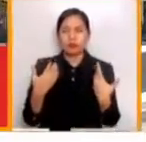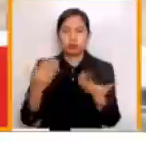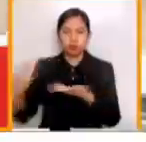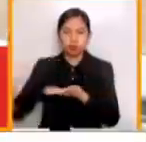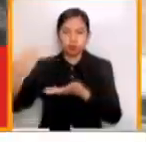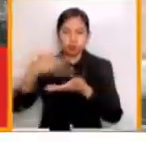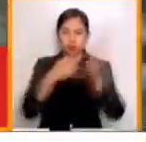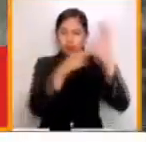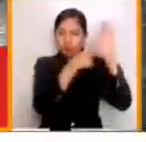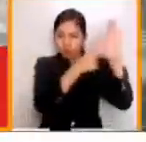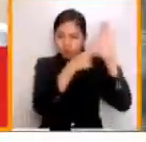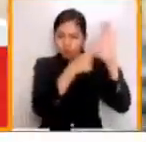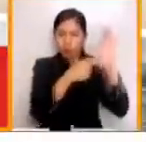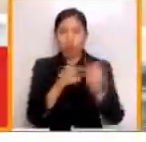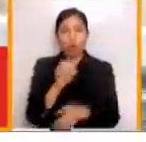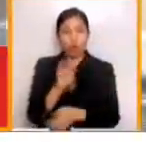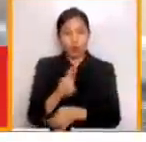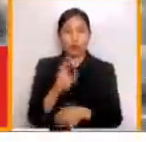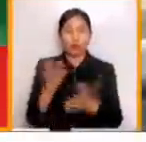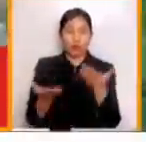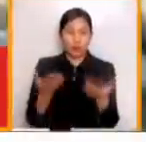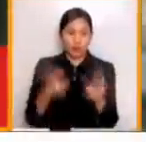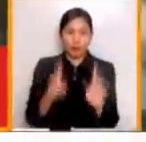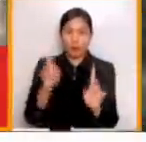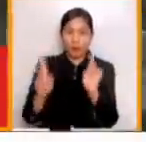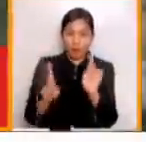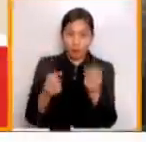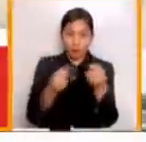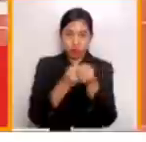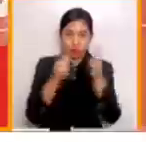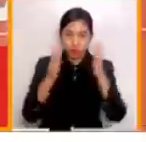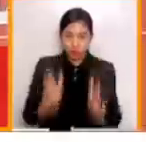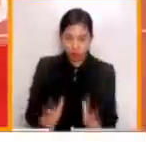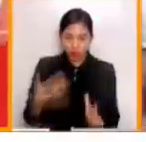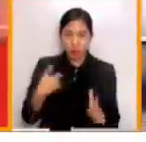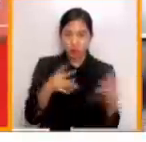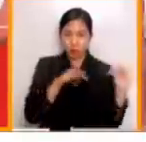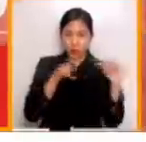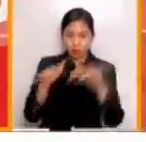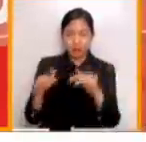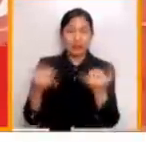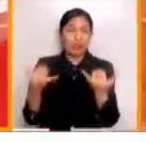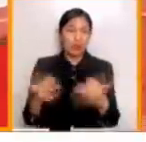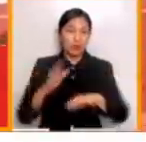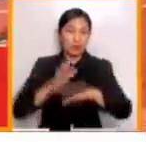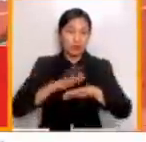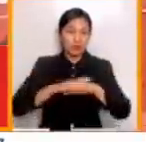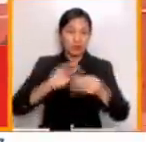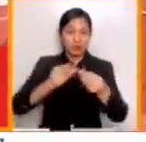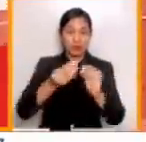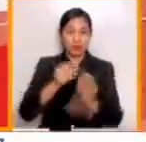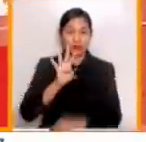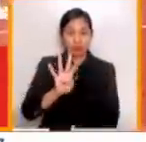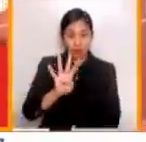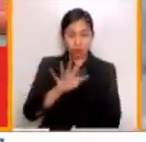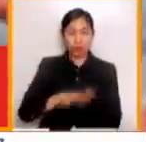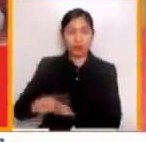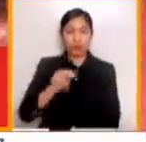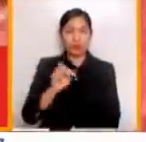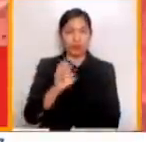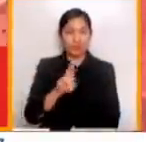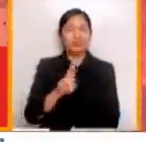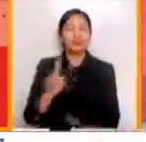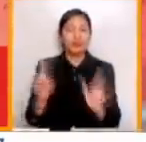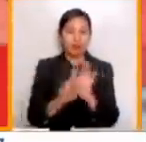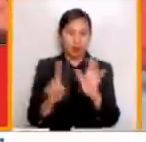ilang taga-suporta ng mga aspirants. Dahil nasa alert level 4 ang NCR, bawal pa rin po ang kilos protesta. Tutulong din ang